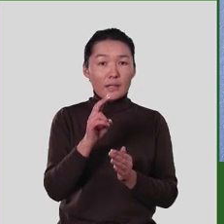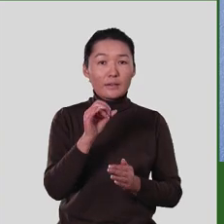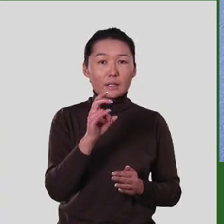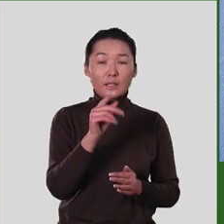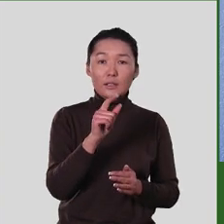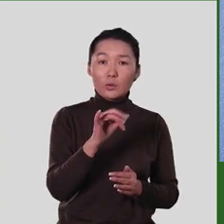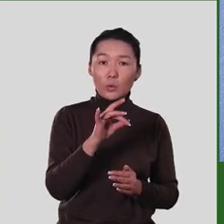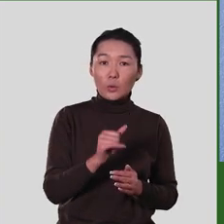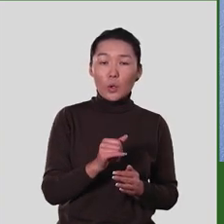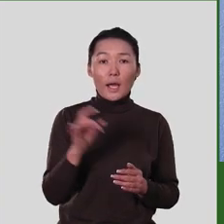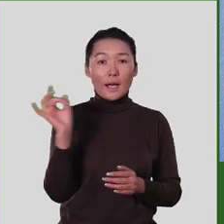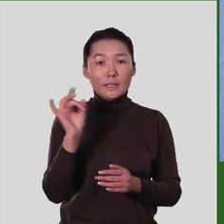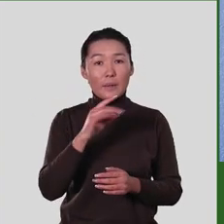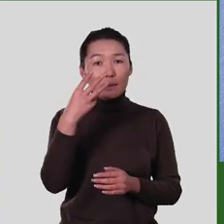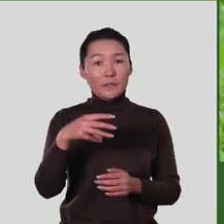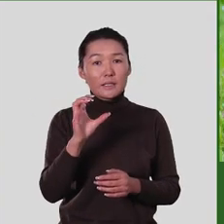размером 30 сантиметров.